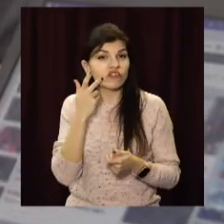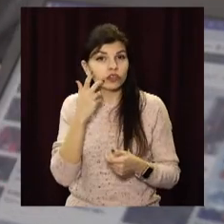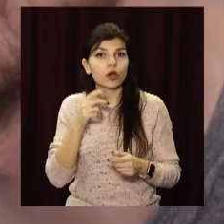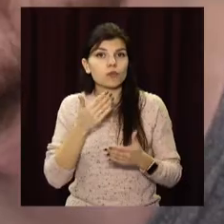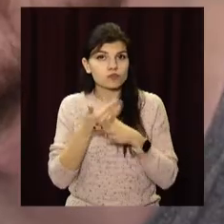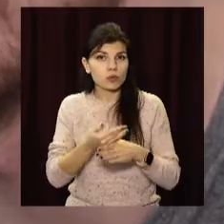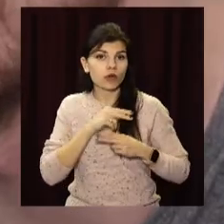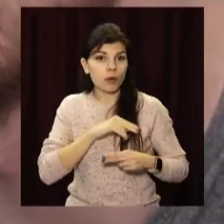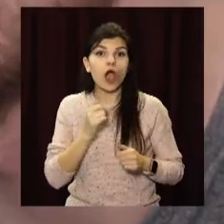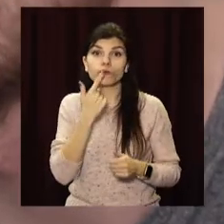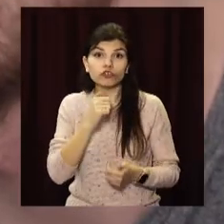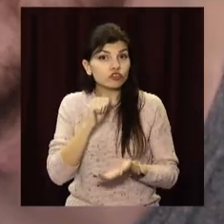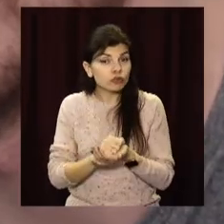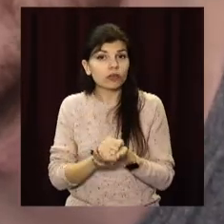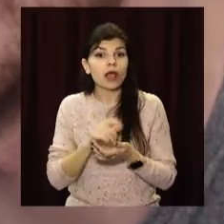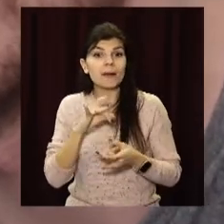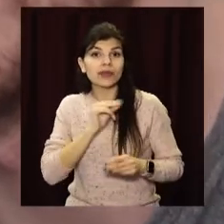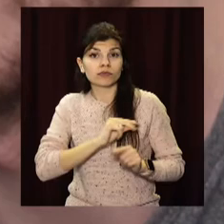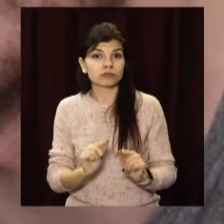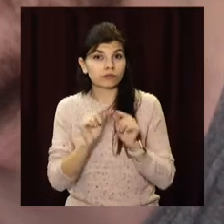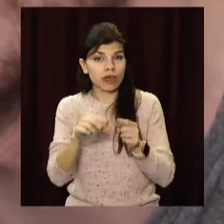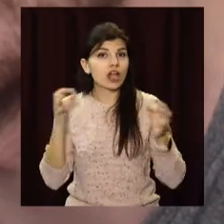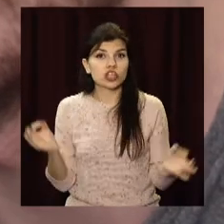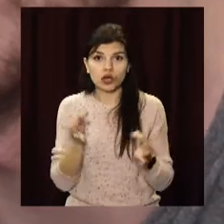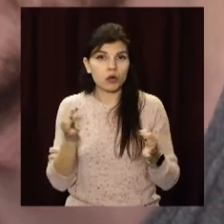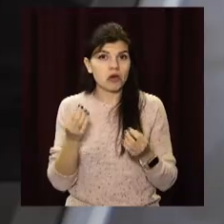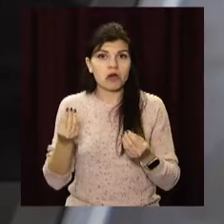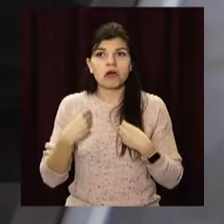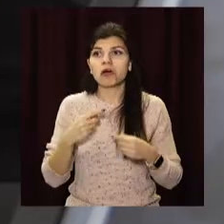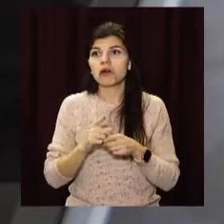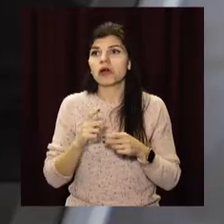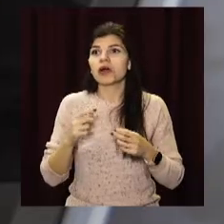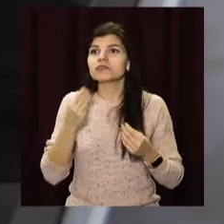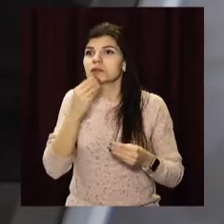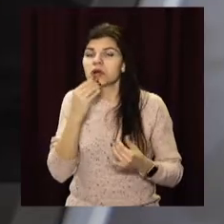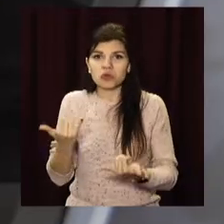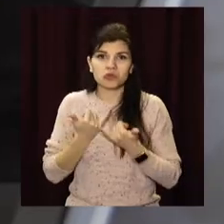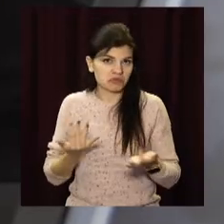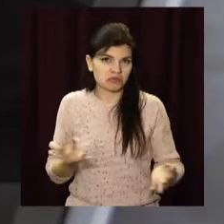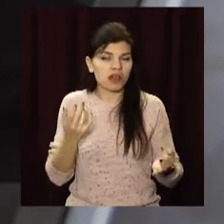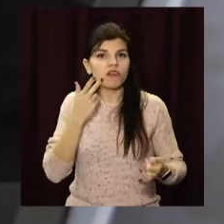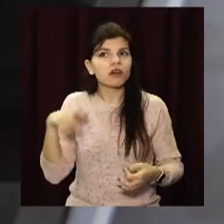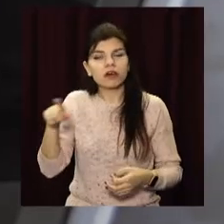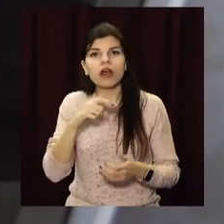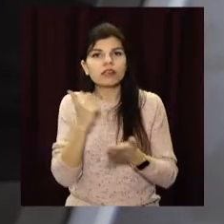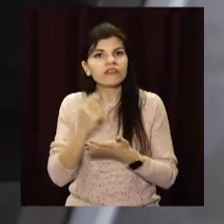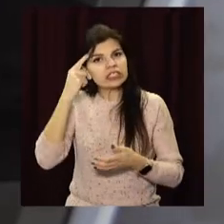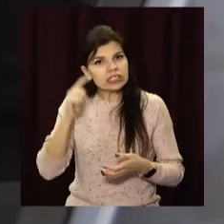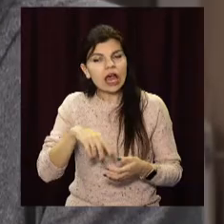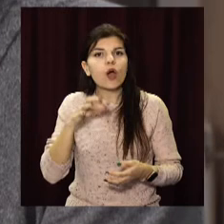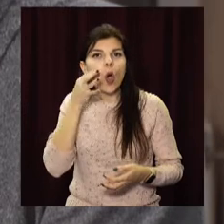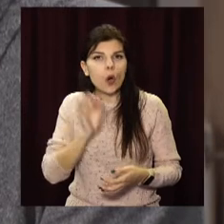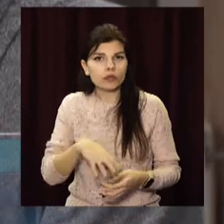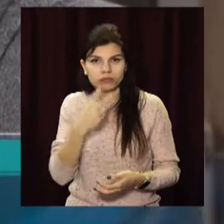допомагають у роботі. А от червоний диплом при працевлаштуванні ніколи не давав привілеїв. Роботодавців завжди цікавили лише знання та